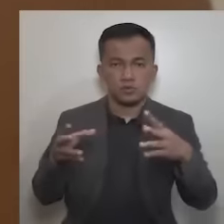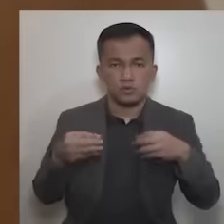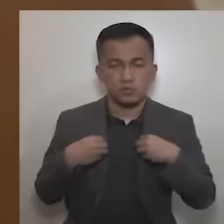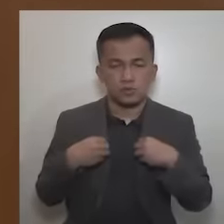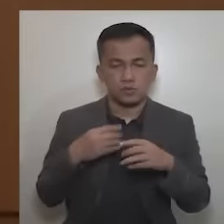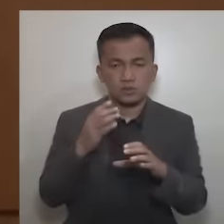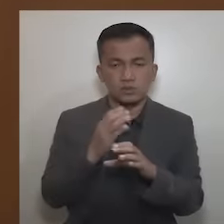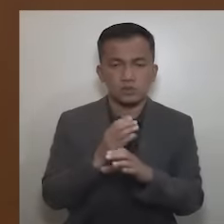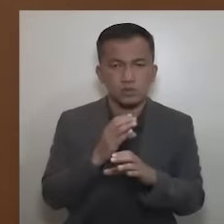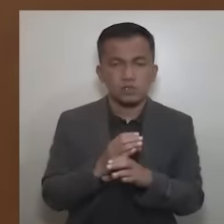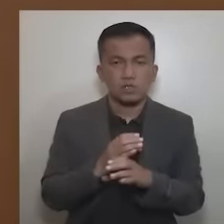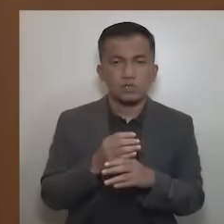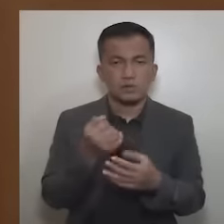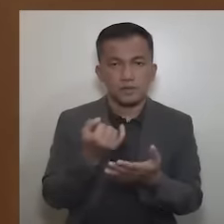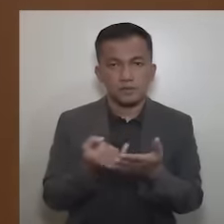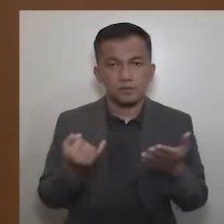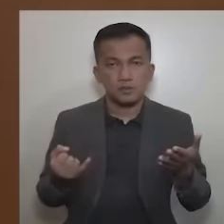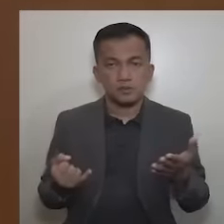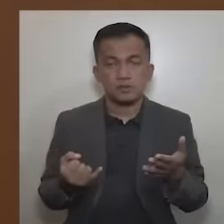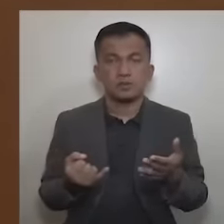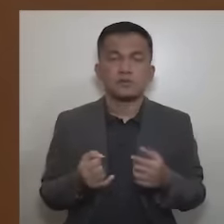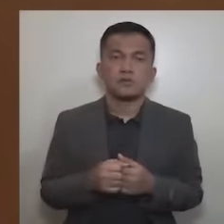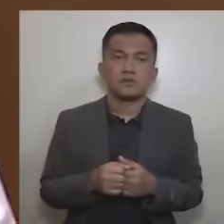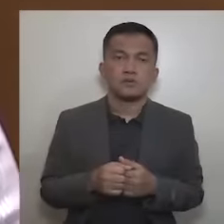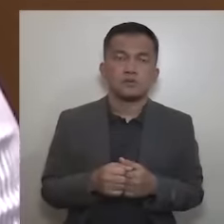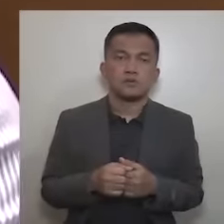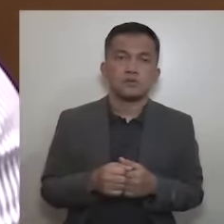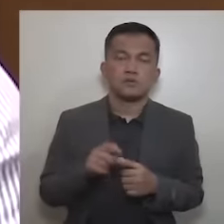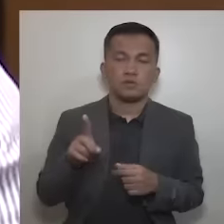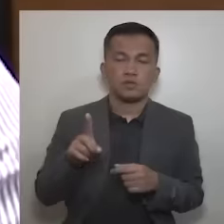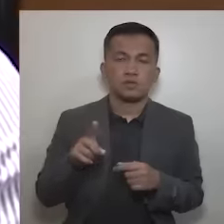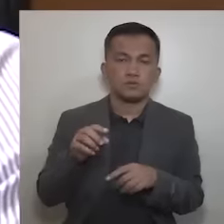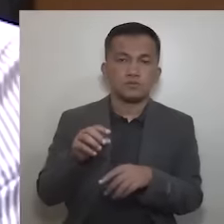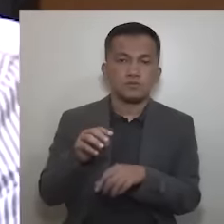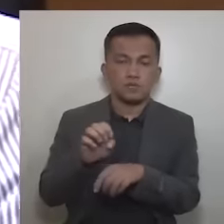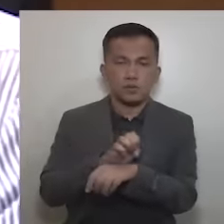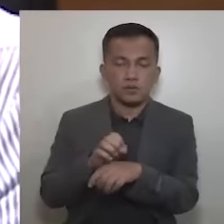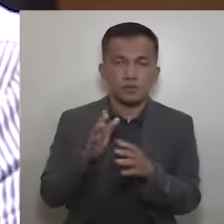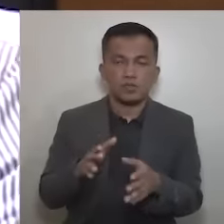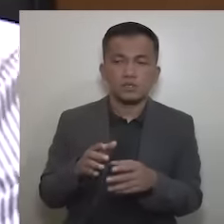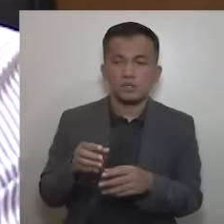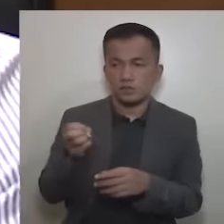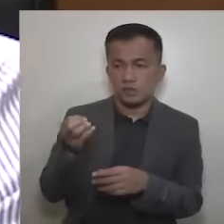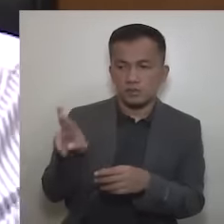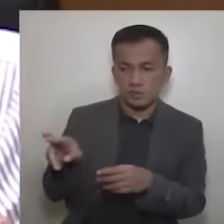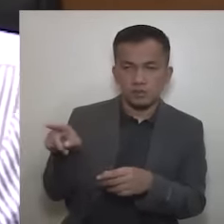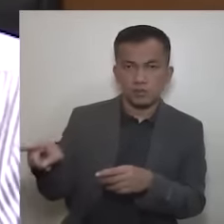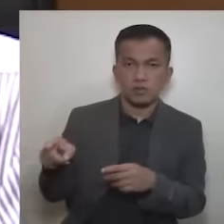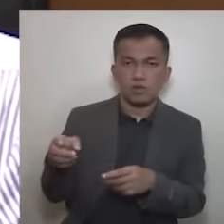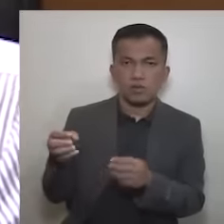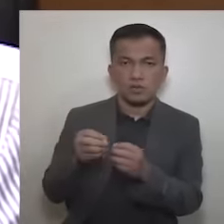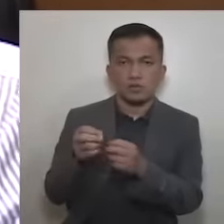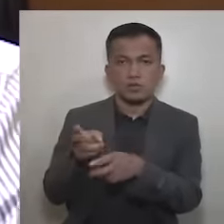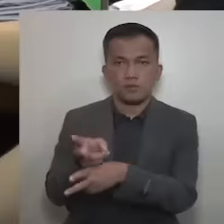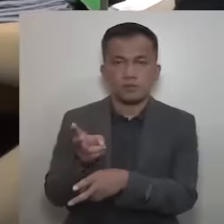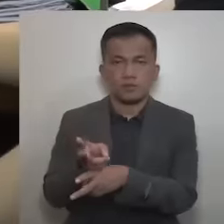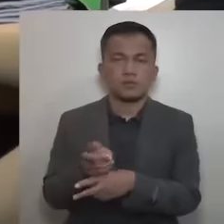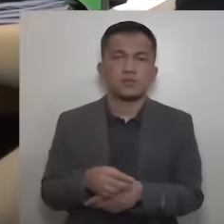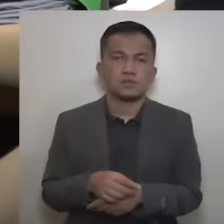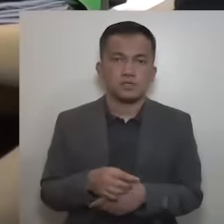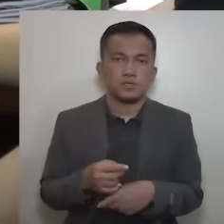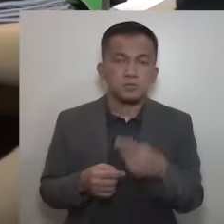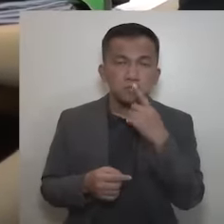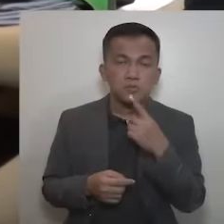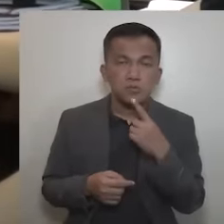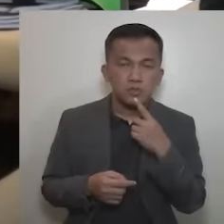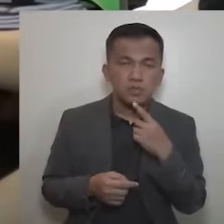possession vehicle or nung mga items are with one employee. So minsan, ini-MR dun para kasi mas mas mababantayan. Ang sabi